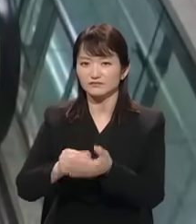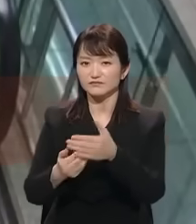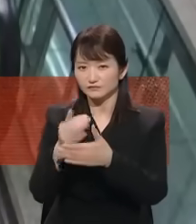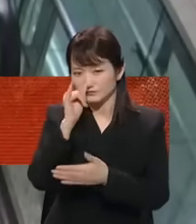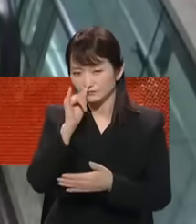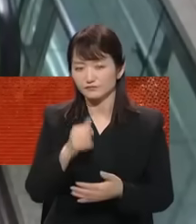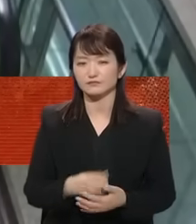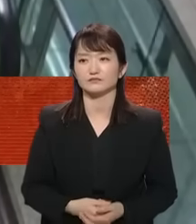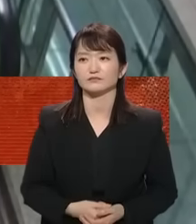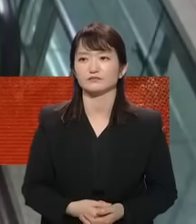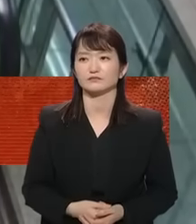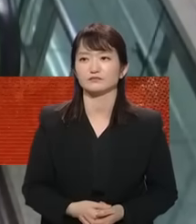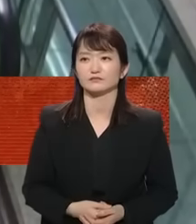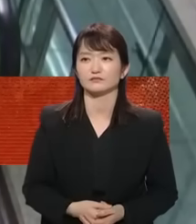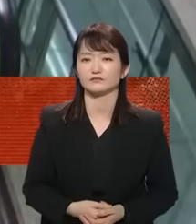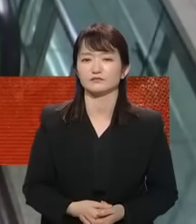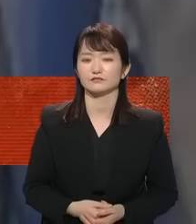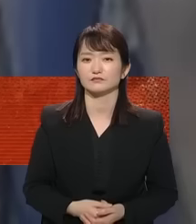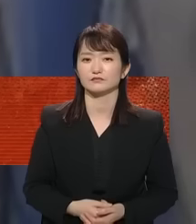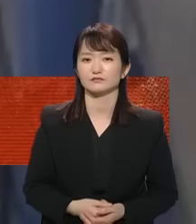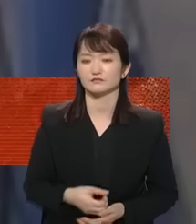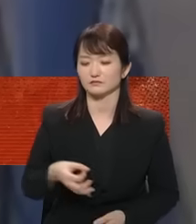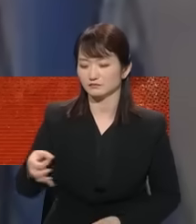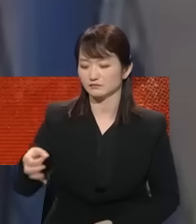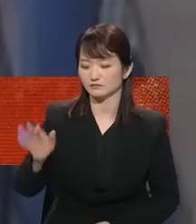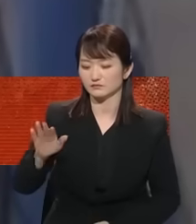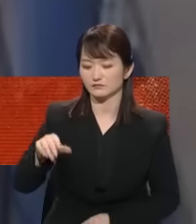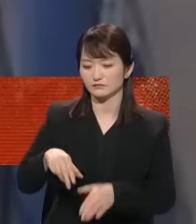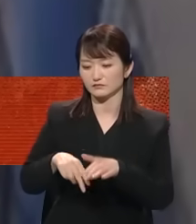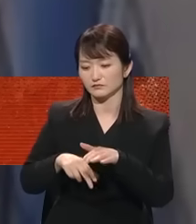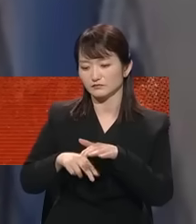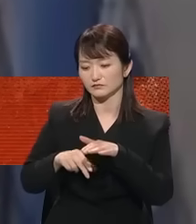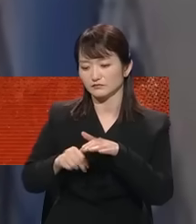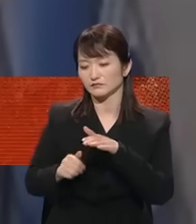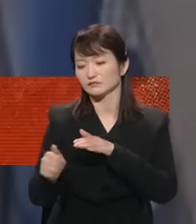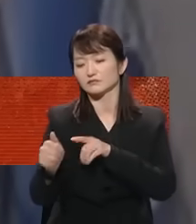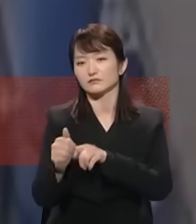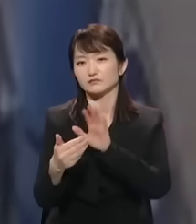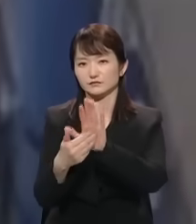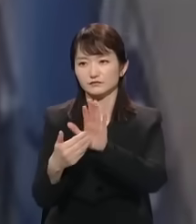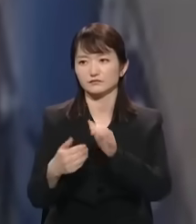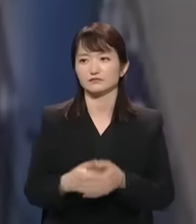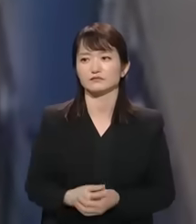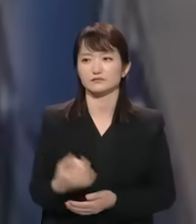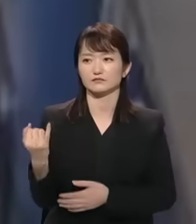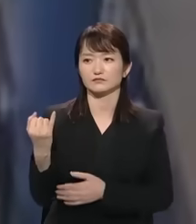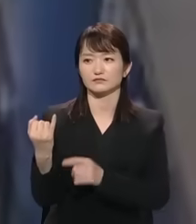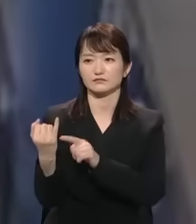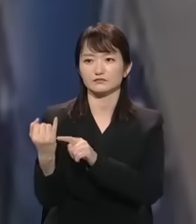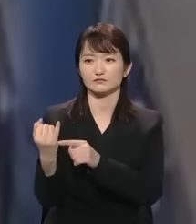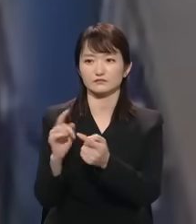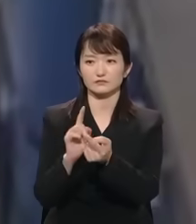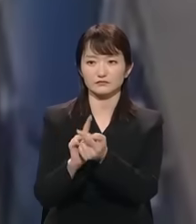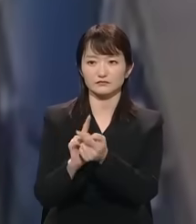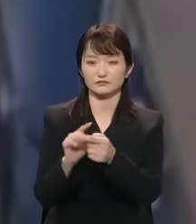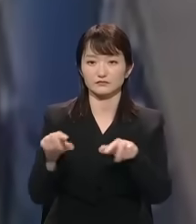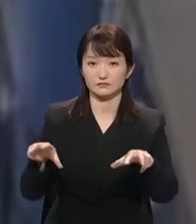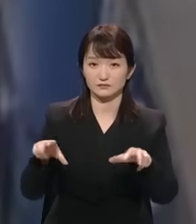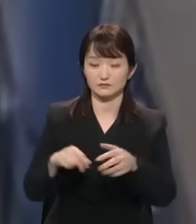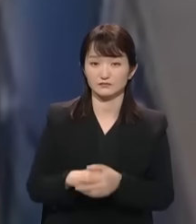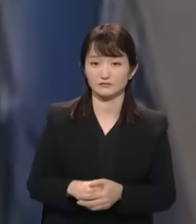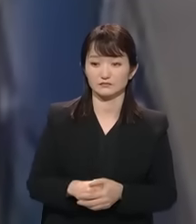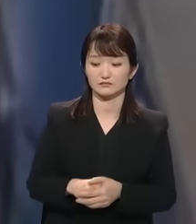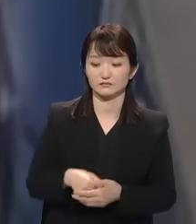해요 예예 그서 무임 수차를 막기도 해야 되고 카드 돌려줘야 되니까 저렇게 내려갔습니다 여성 승객을 만나서 아니 지금 이거 무임